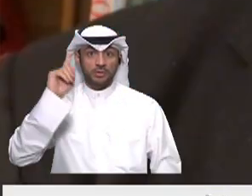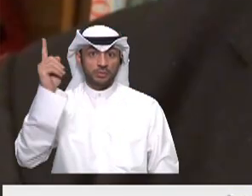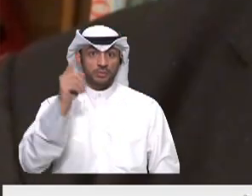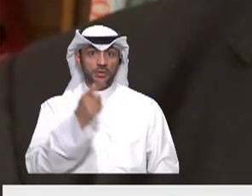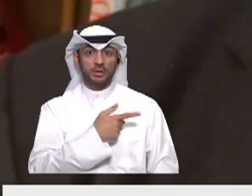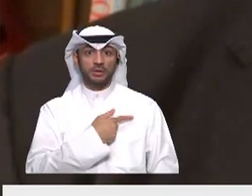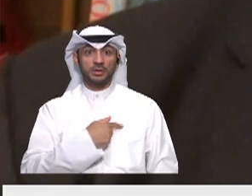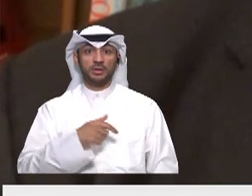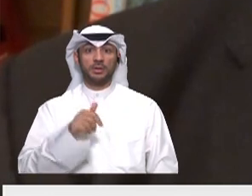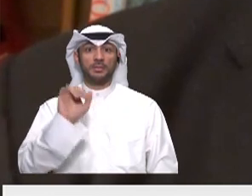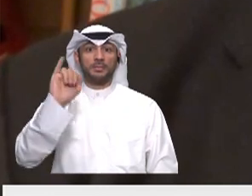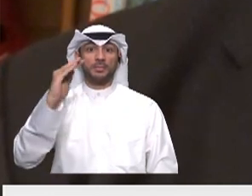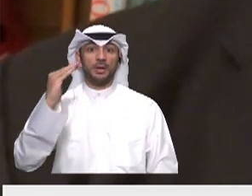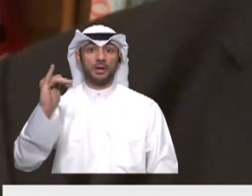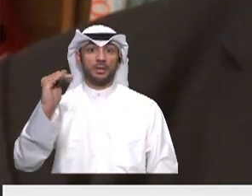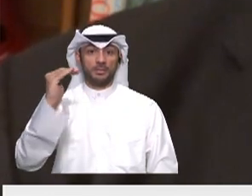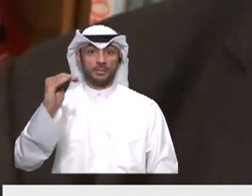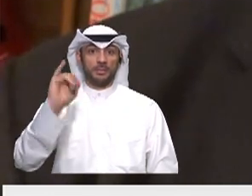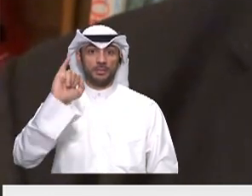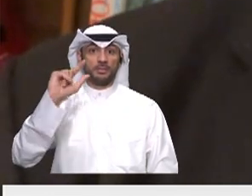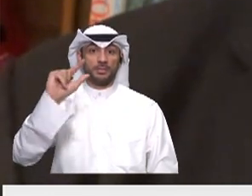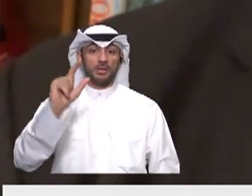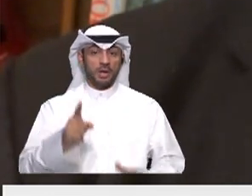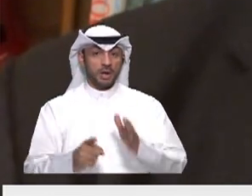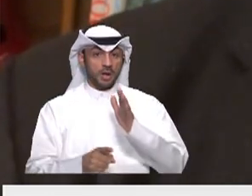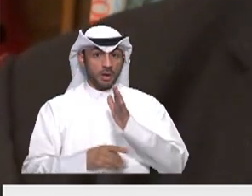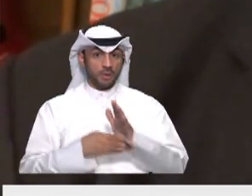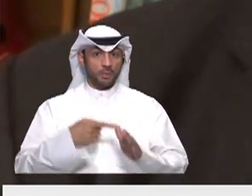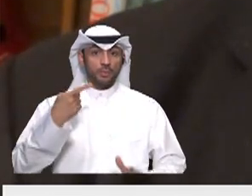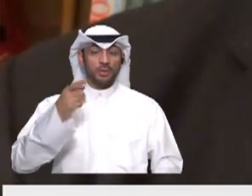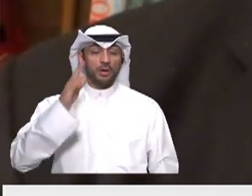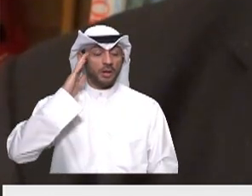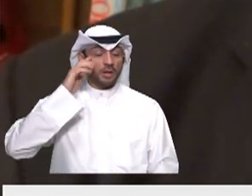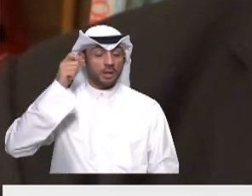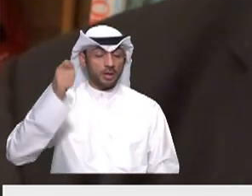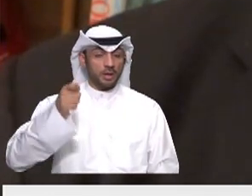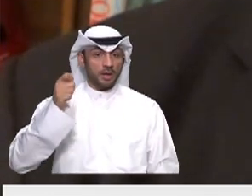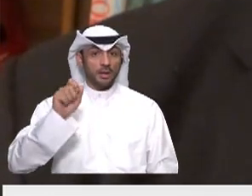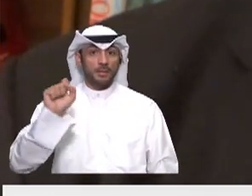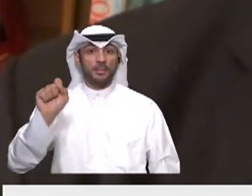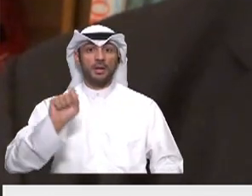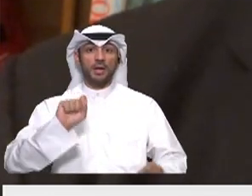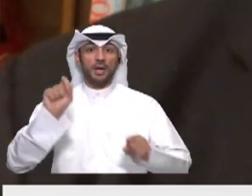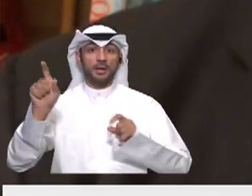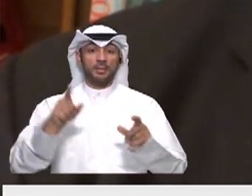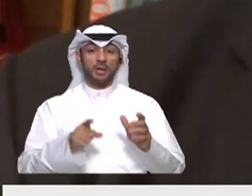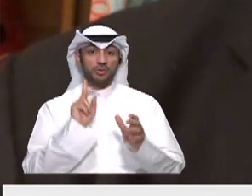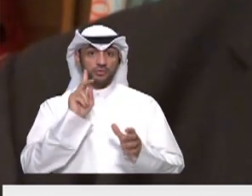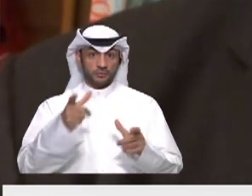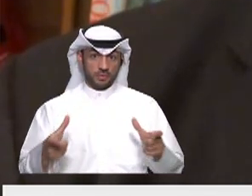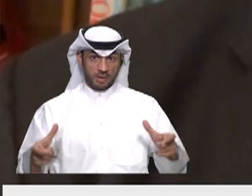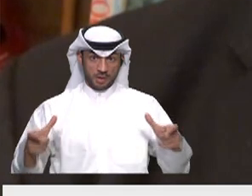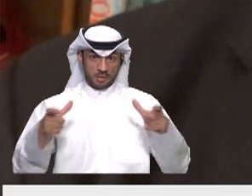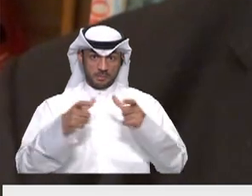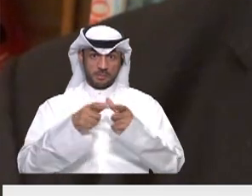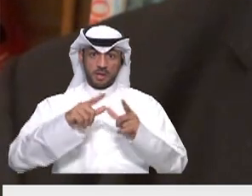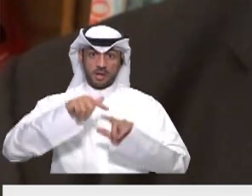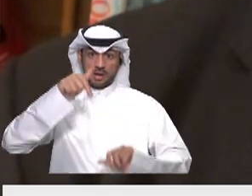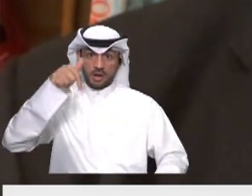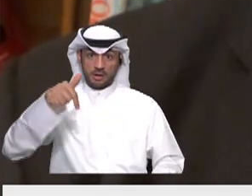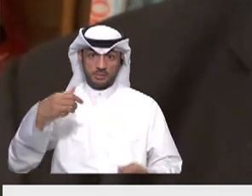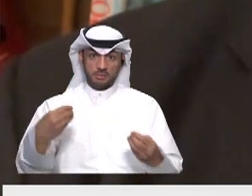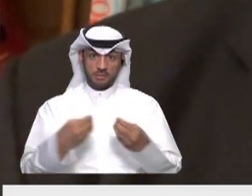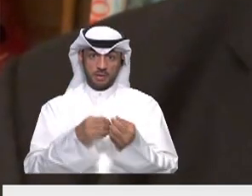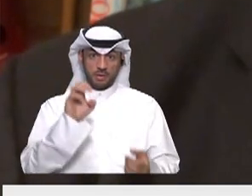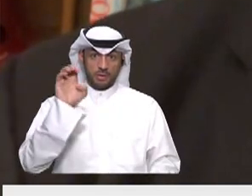رجائي. بداية أهلا بك أستاذ محمد معنا في نشرة منتصف الليل. القمة الخليجية الأوروبية تعتبر